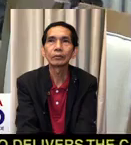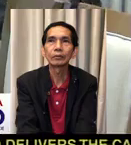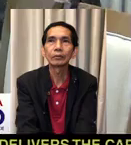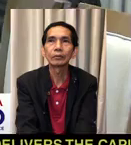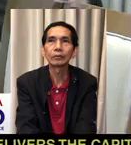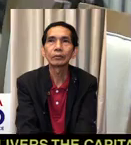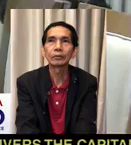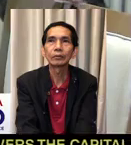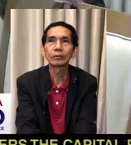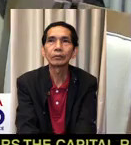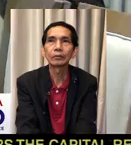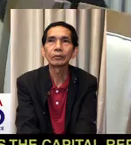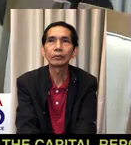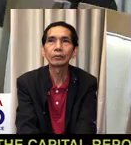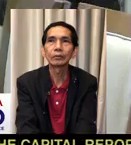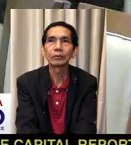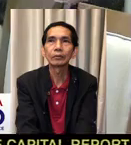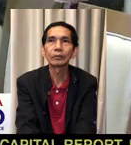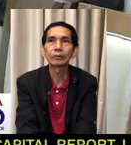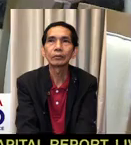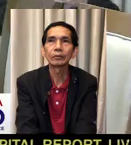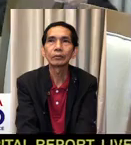ikikipit balikat na lamang ng